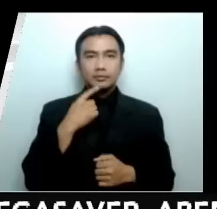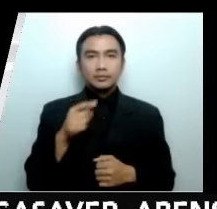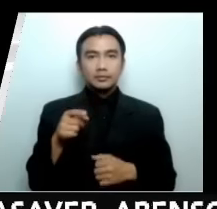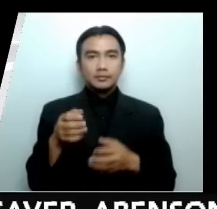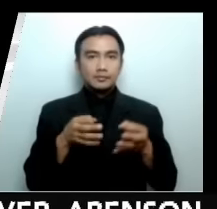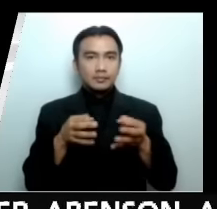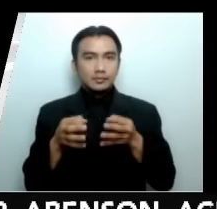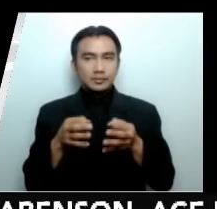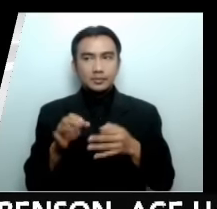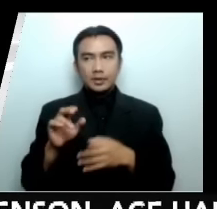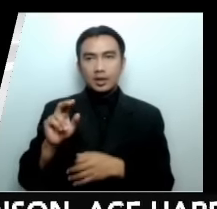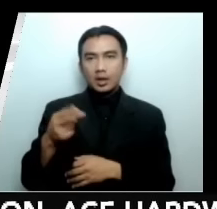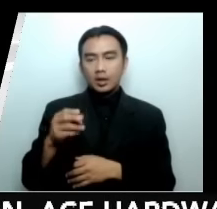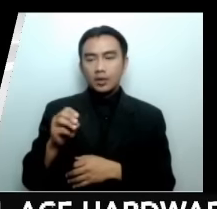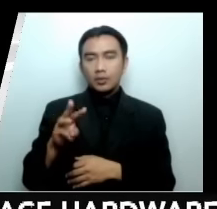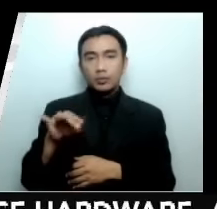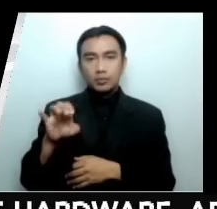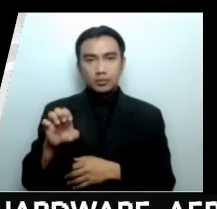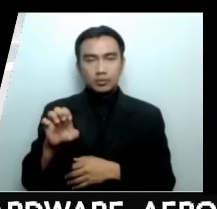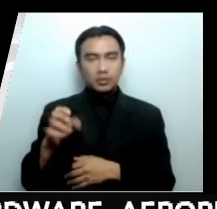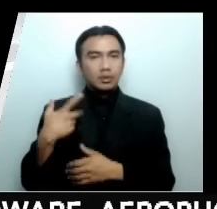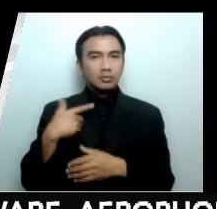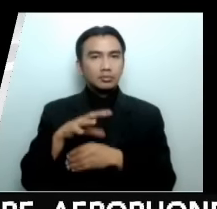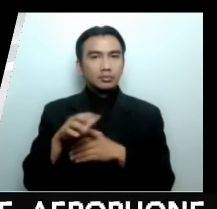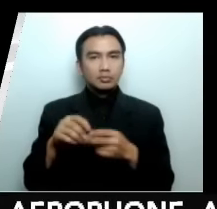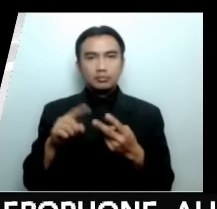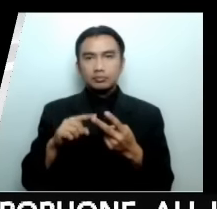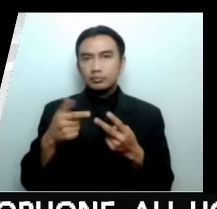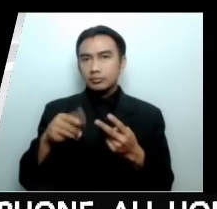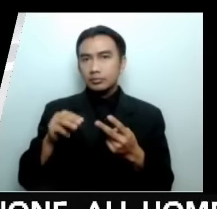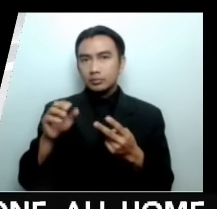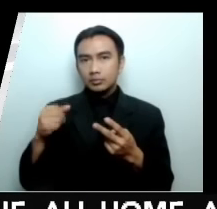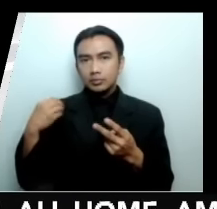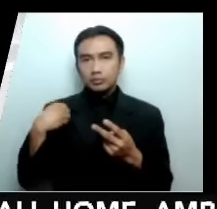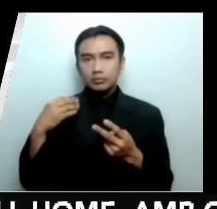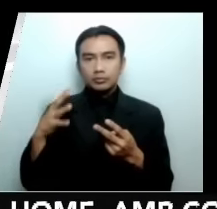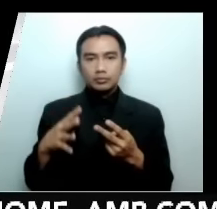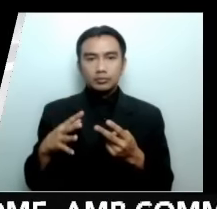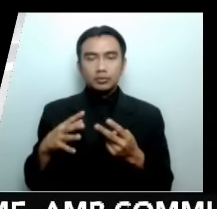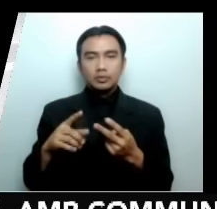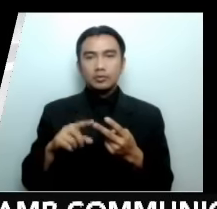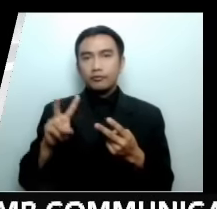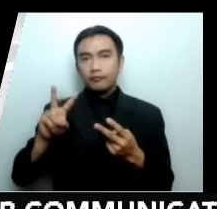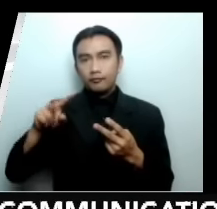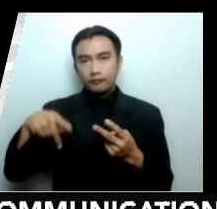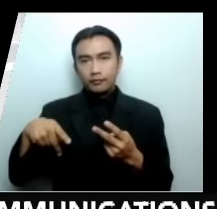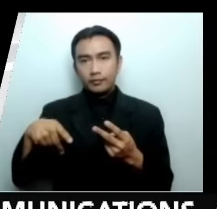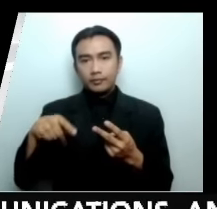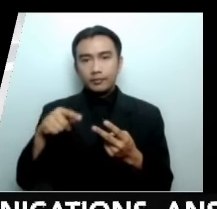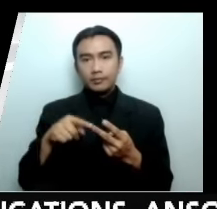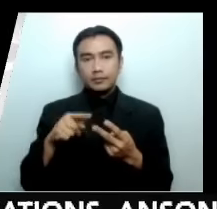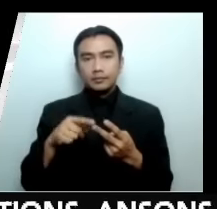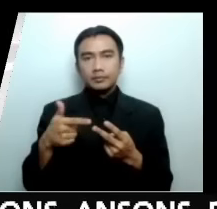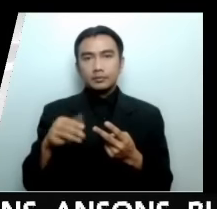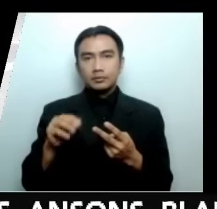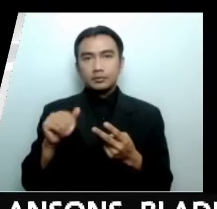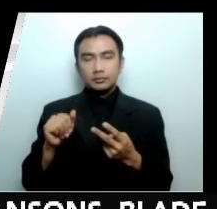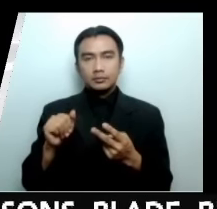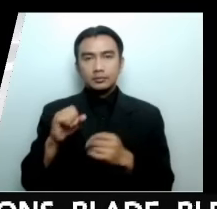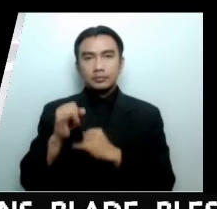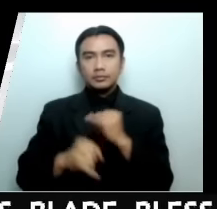Severino. Naroon din ang ilang GMA officials gaya ni na First Vice President and Head of Operations ng GMA International